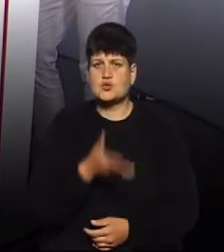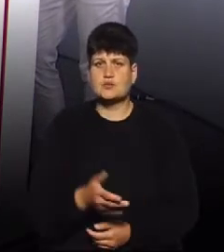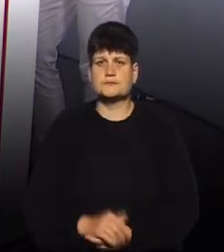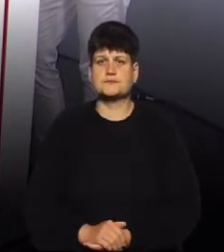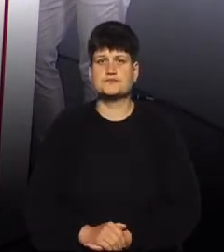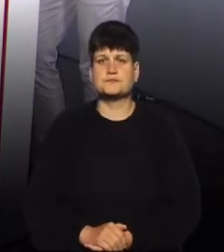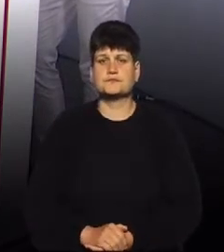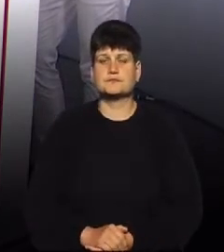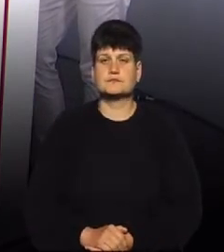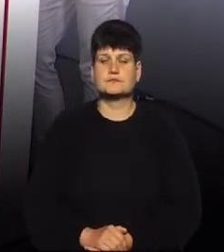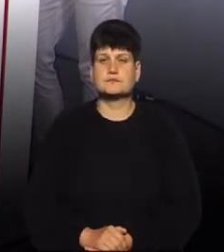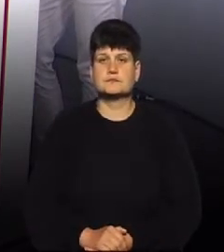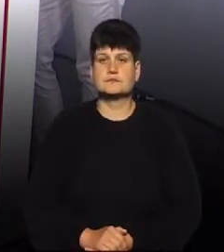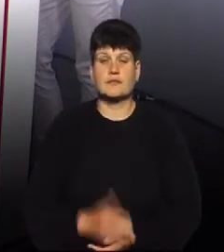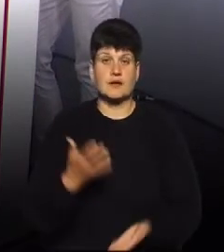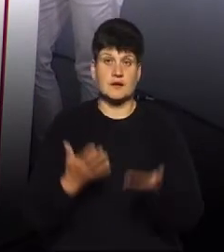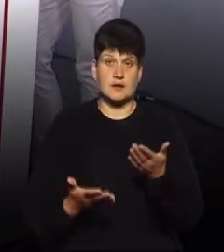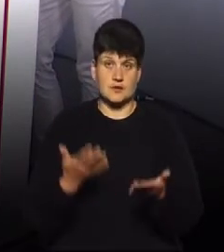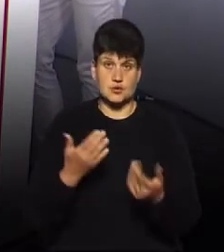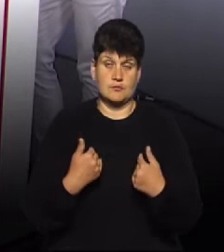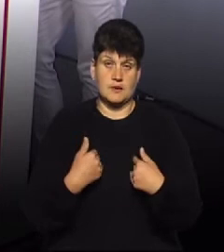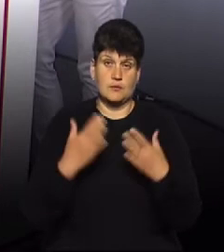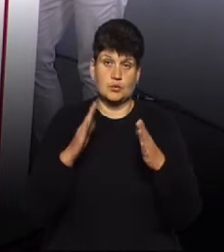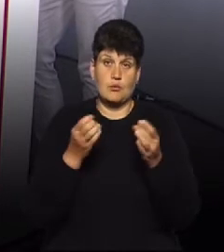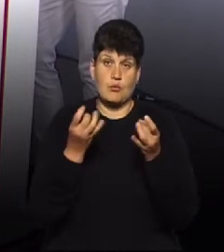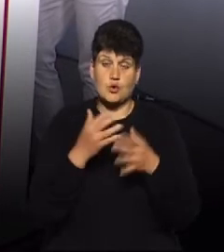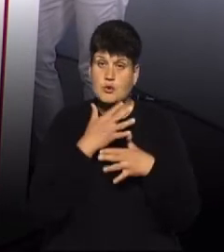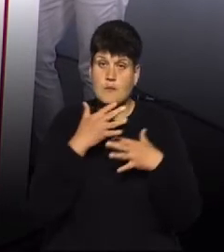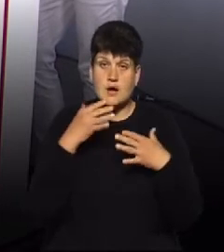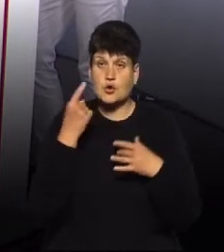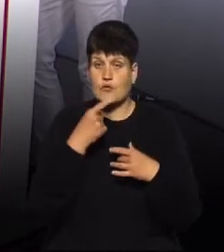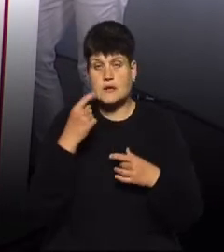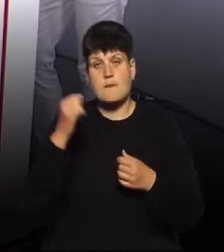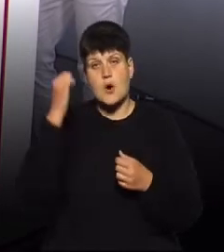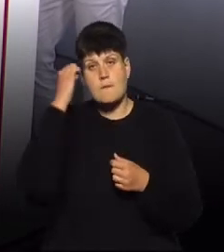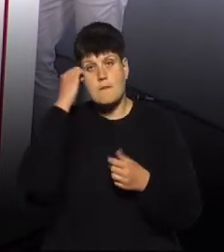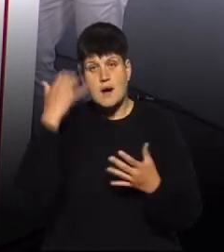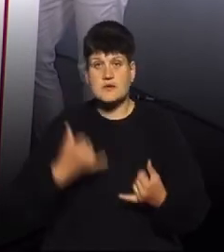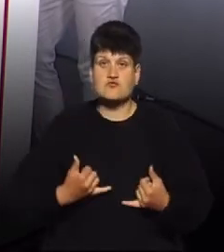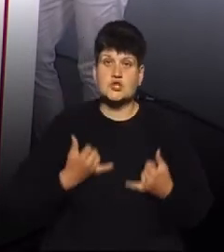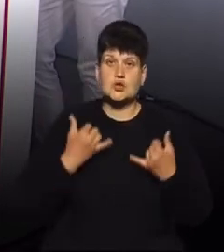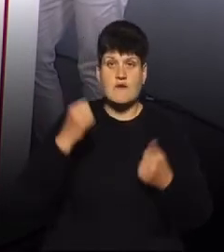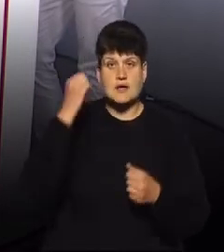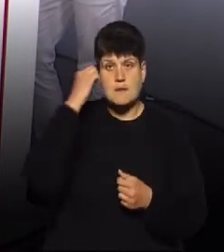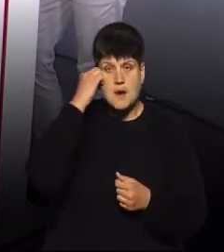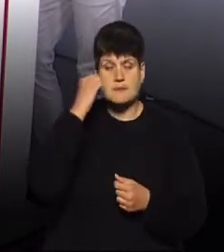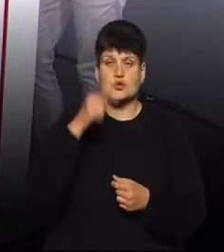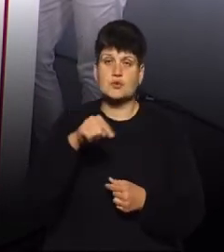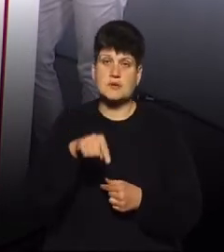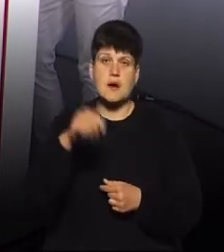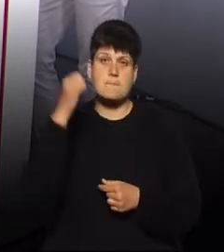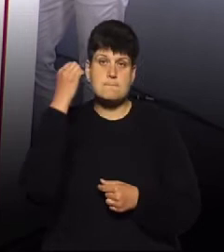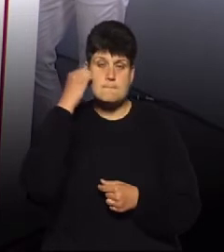Але якщо ми сьогодні будемо просто багато говорити про пам'ять, про там вшанування пам'яті, про те, аби та пам'ять, про боротьбу